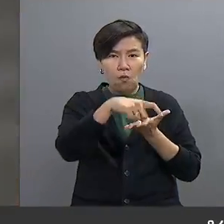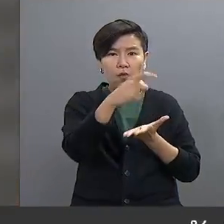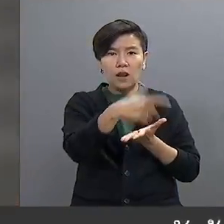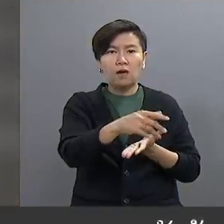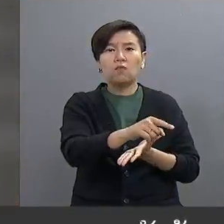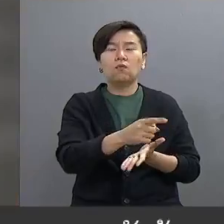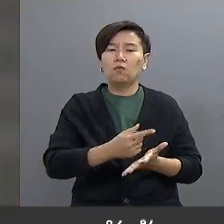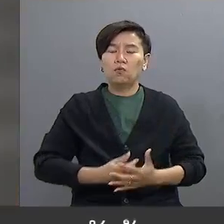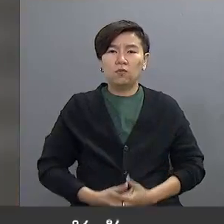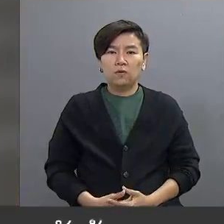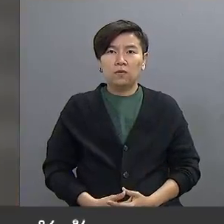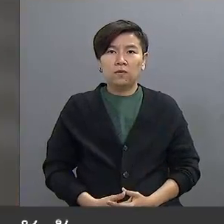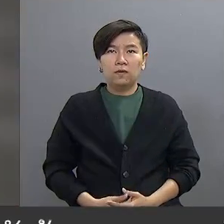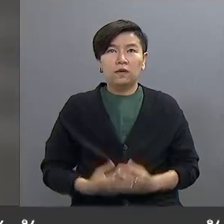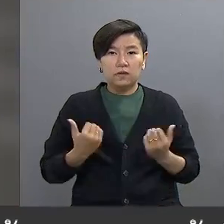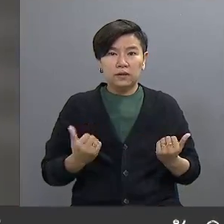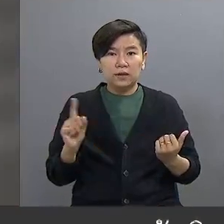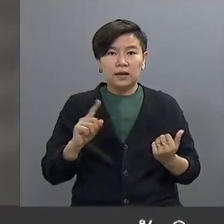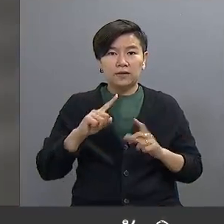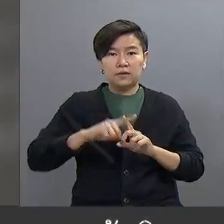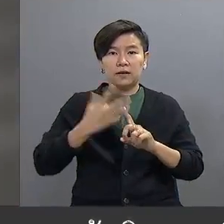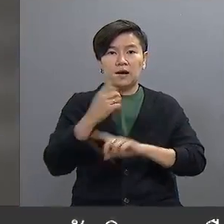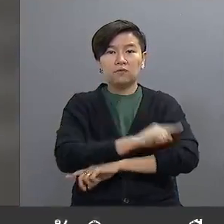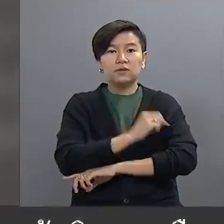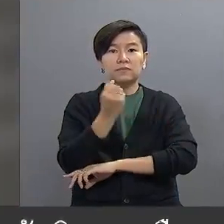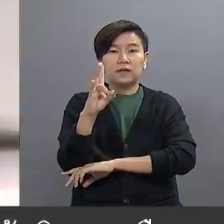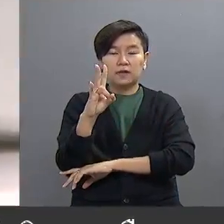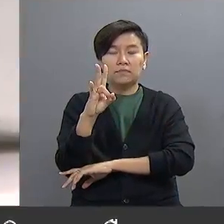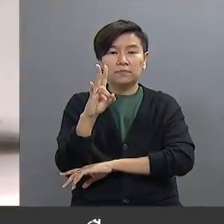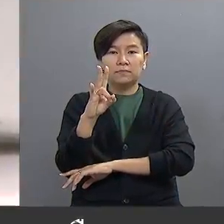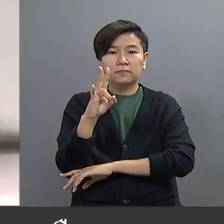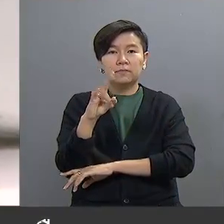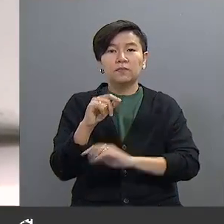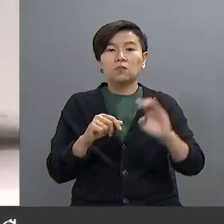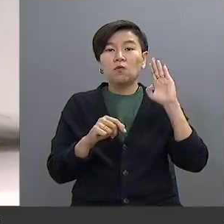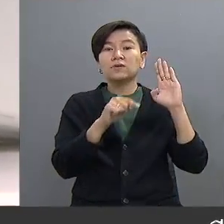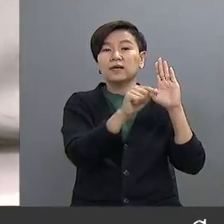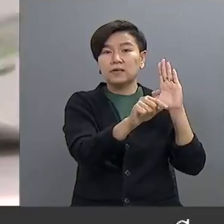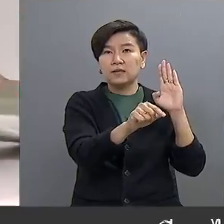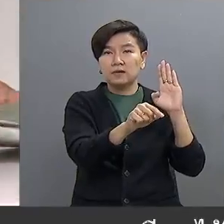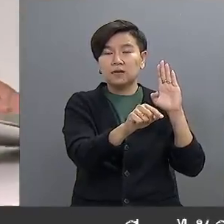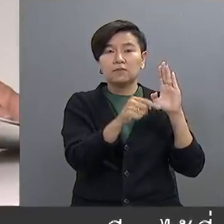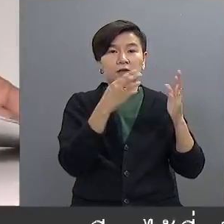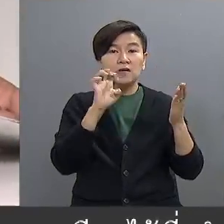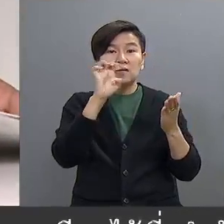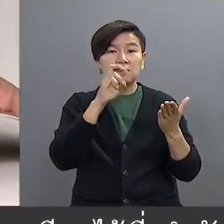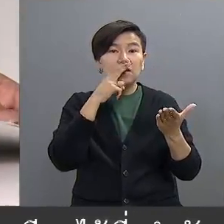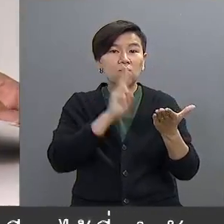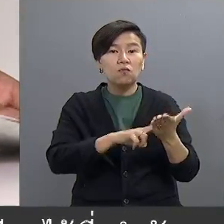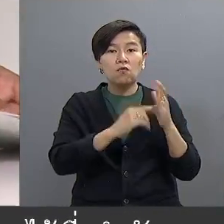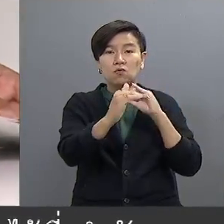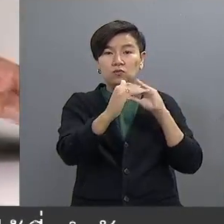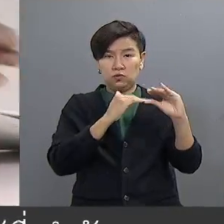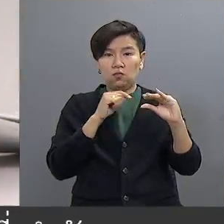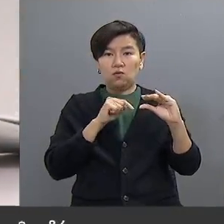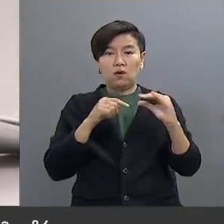ทั้งที่เราก็จ่ายต ัง ค์ให้เขาอะไรเง ี้ ยค่ะประมาณน ี้ ค่ะ ล่าสุดนะคะ17พฤษภาคมที่ผ่านมาทางบริษัทเอเจนซี่เนี่ยส่งอีเมลให้กับนักศึกษาที่ไม่ได้เดินทางไปสหรัฐอเมริก